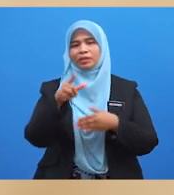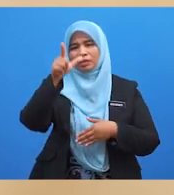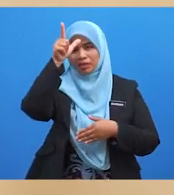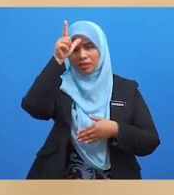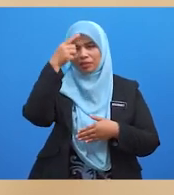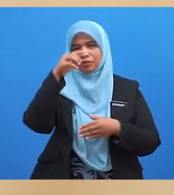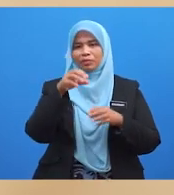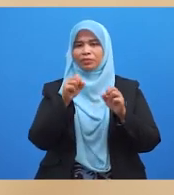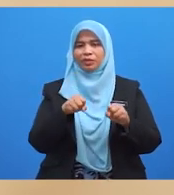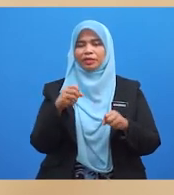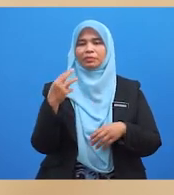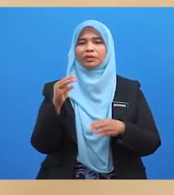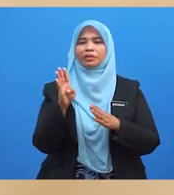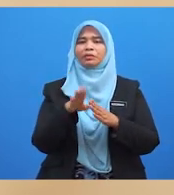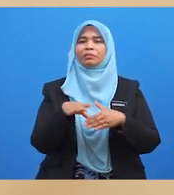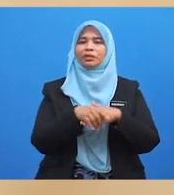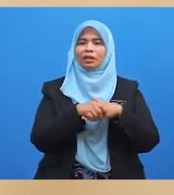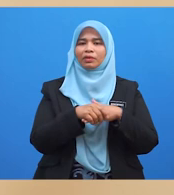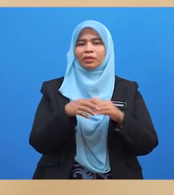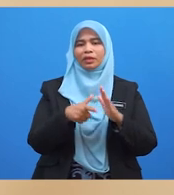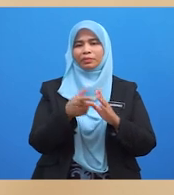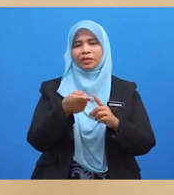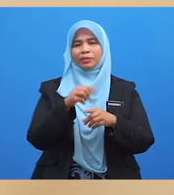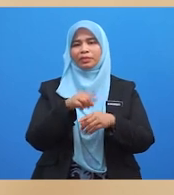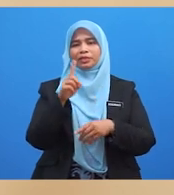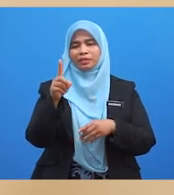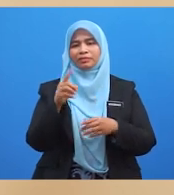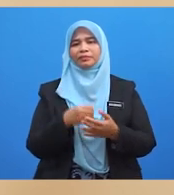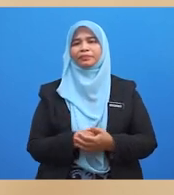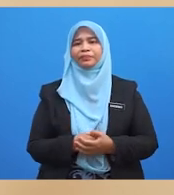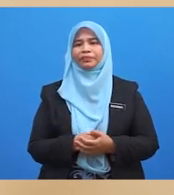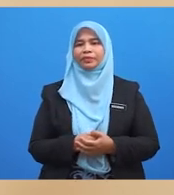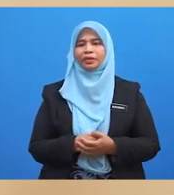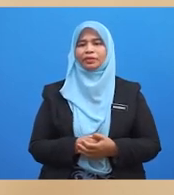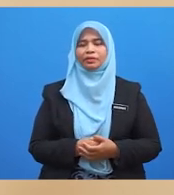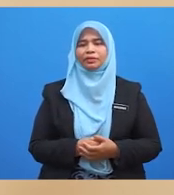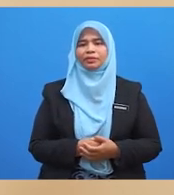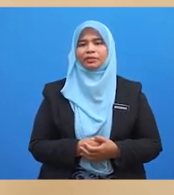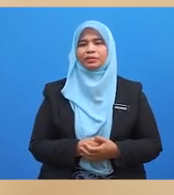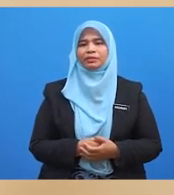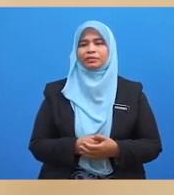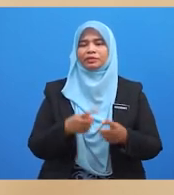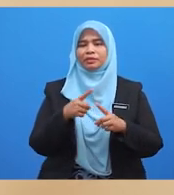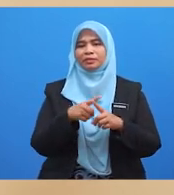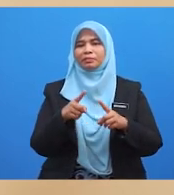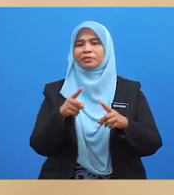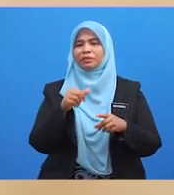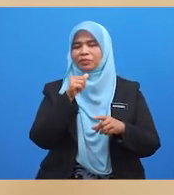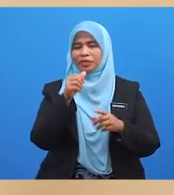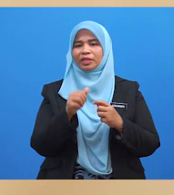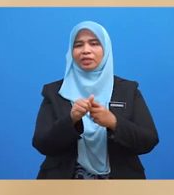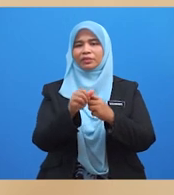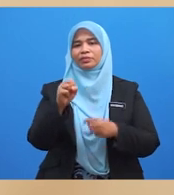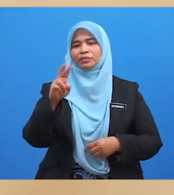Memang tidak salah, tapi ingat, jangan ikut sunnah Rasulullah dalam hal poligami sahaja.